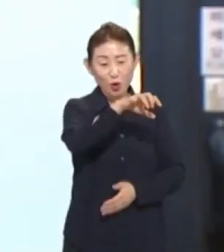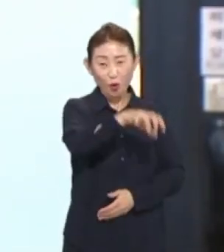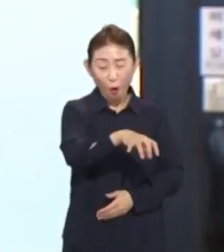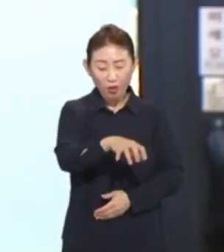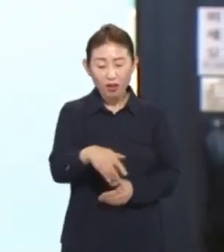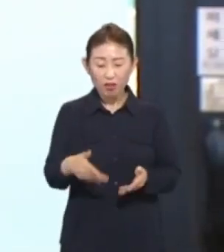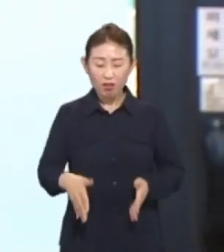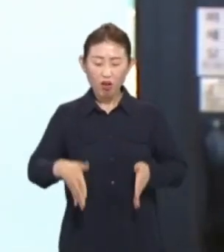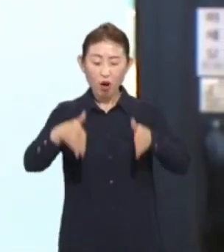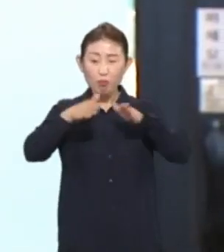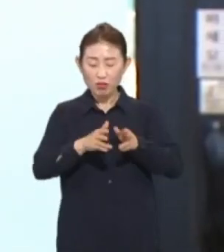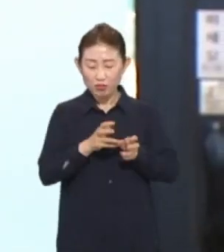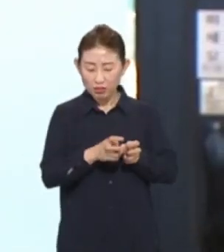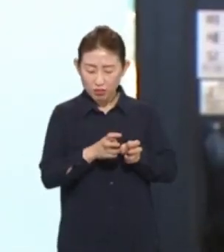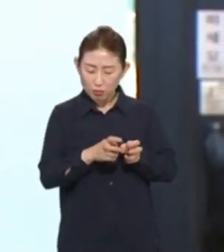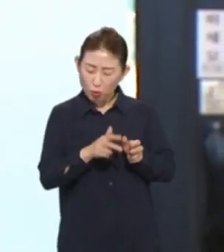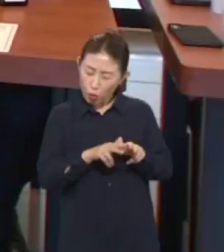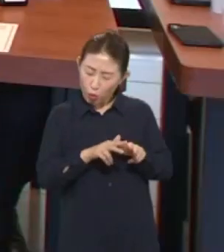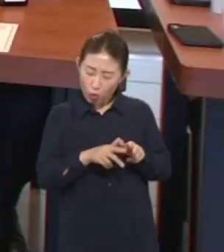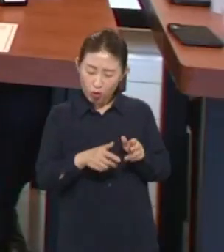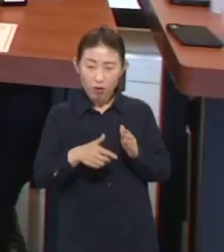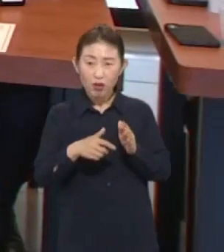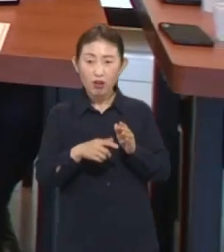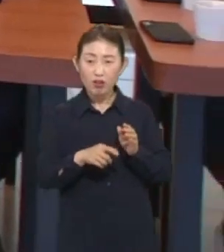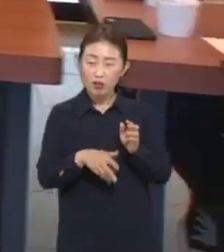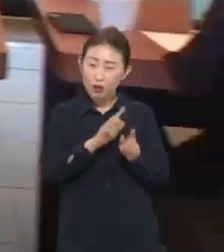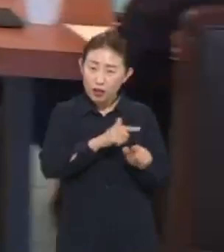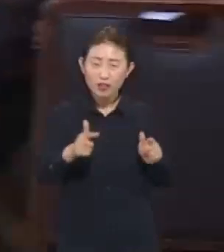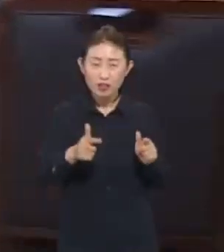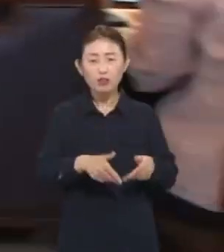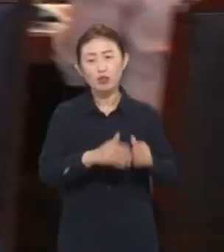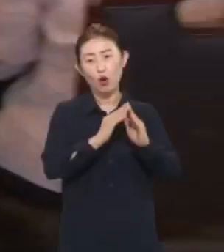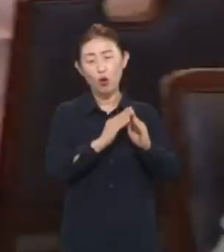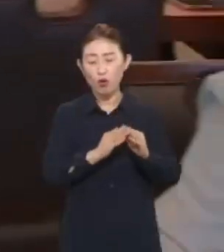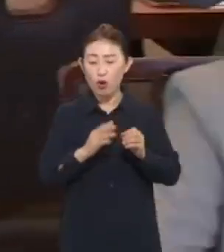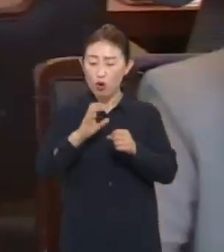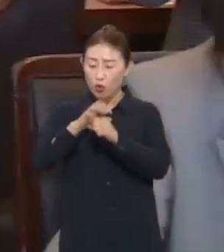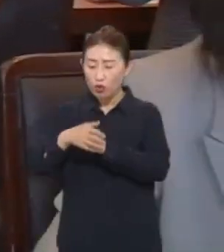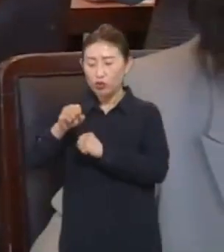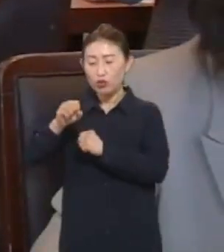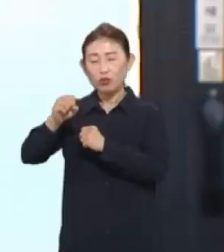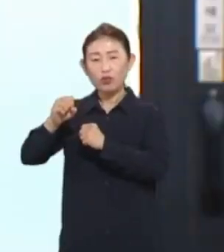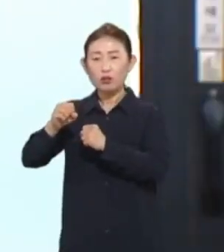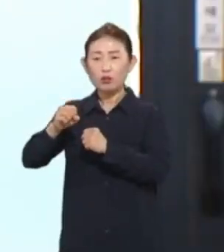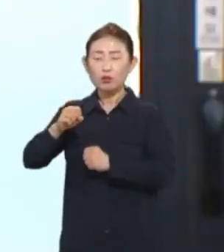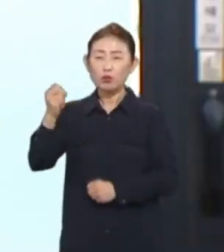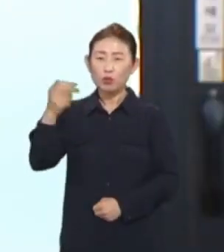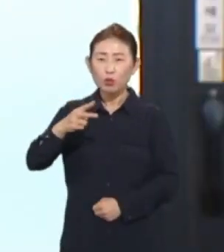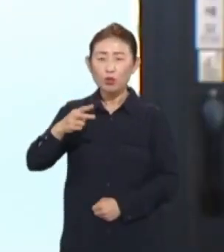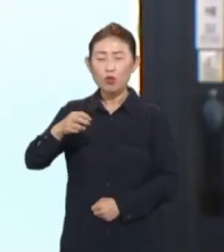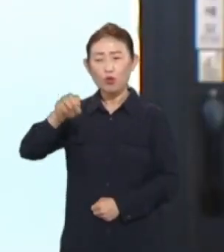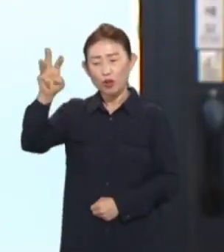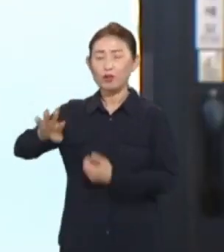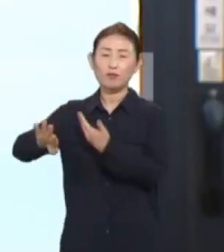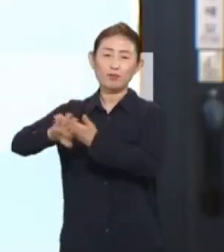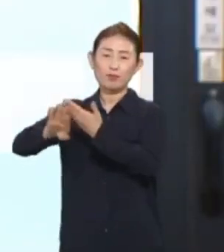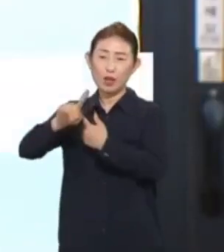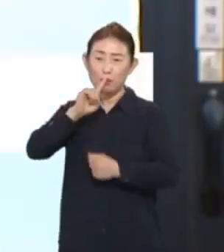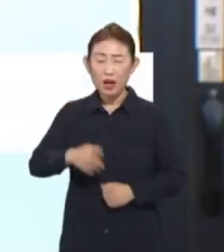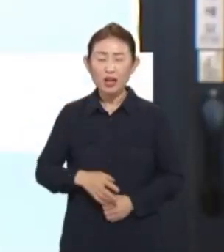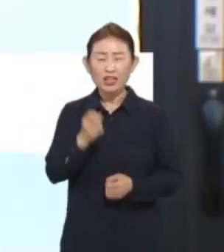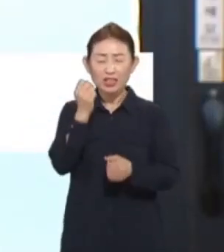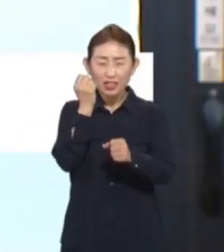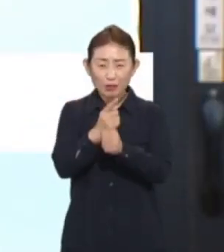만큼 사업비도 작고 새로운 공항을 만드는 광주나 대구와는 다르다는 겁니다. 이미 군 비행장으로 쓰고